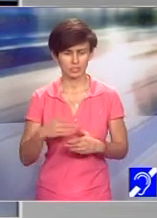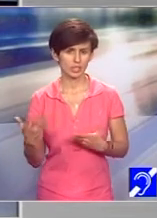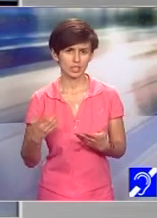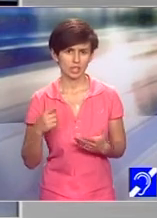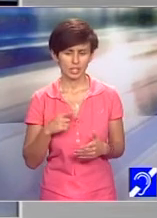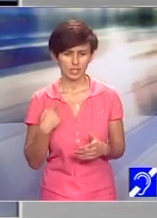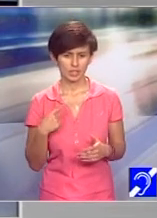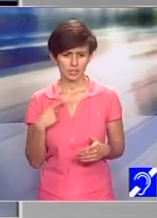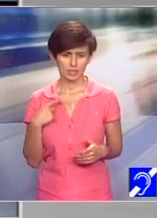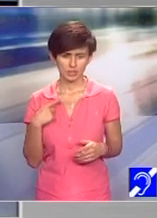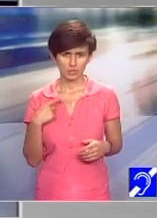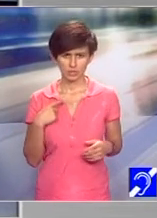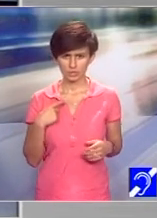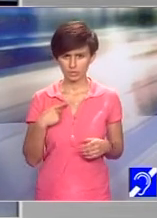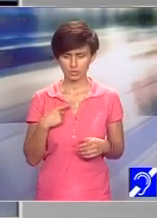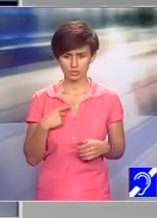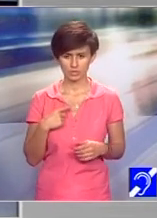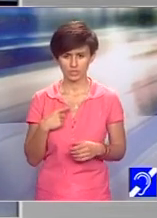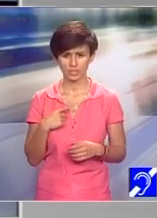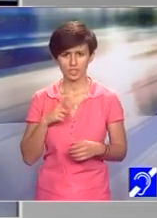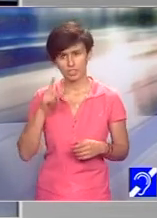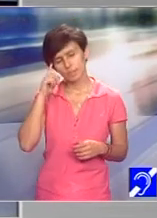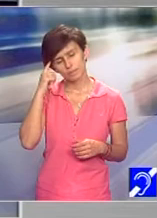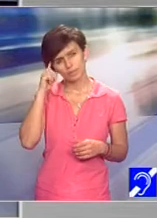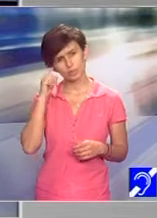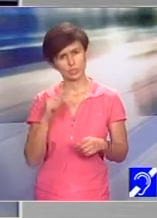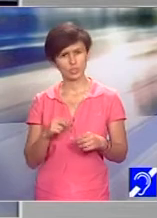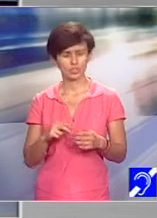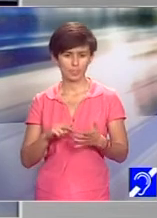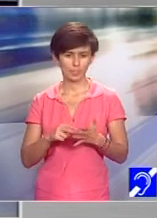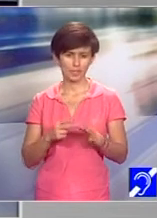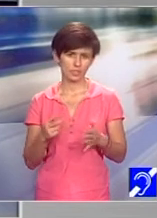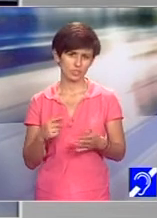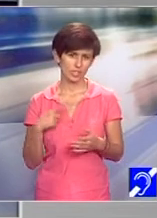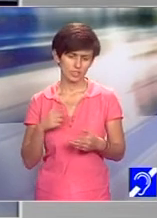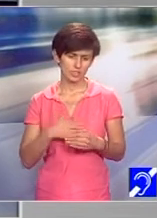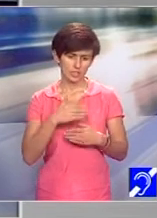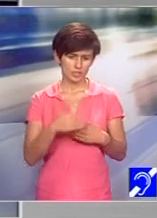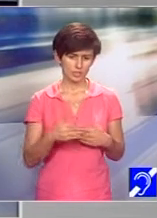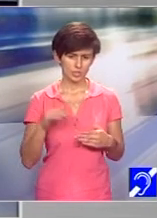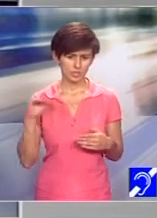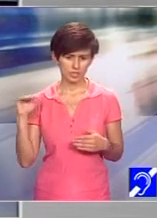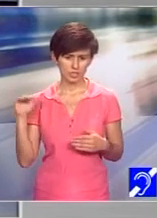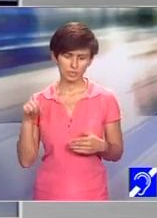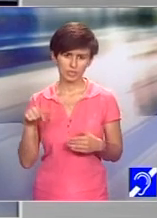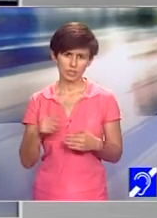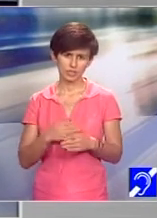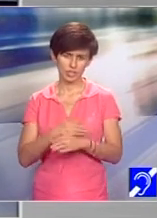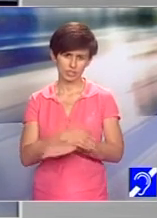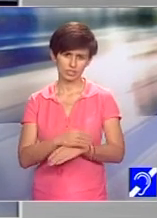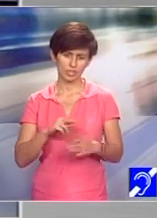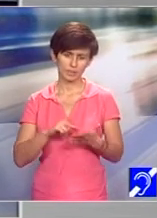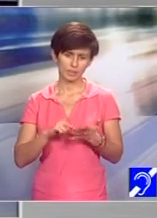zicem, analfabeți digital, deși e o expresie prea pretențioasă, sunt depășiți de copiii lor în accesarea tehnologiei,